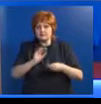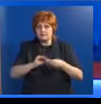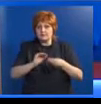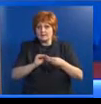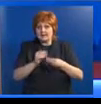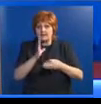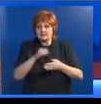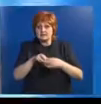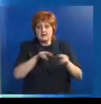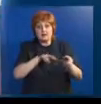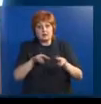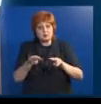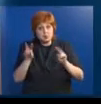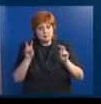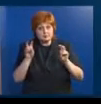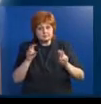рубрике «Цена-контроль».